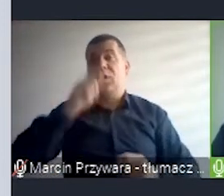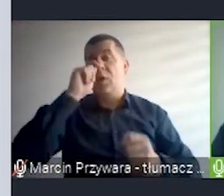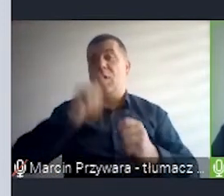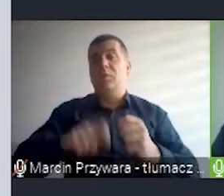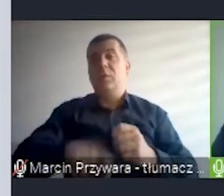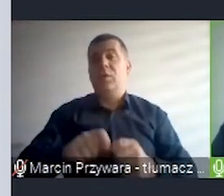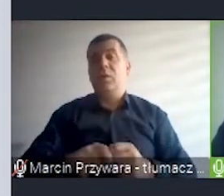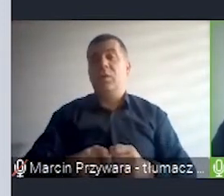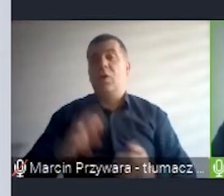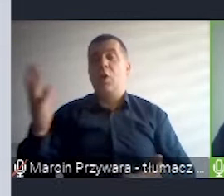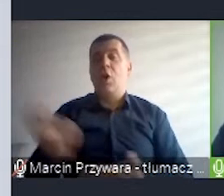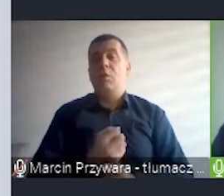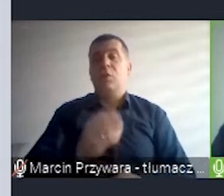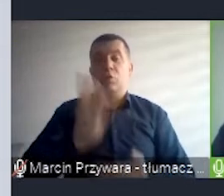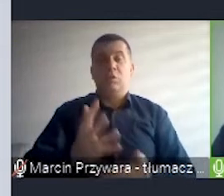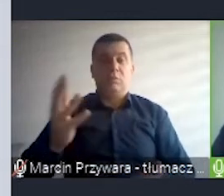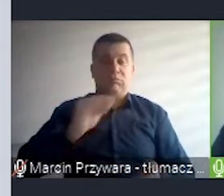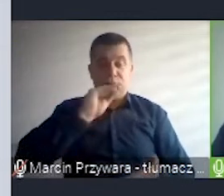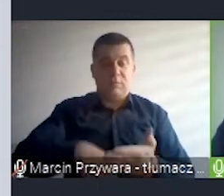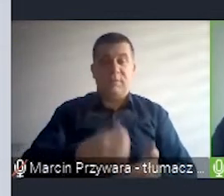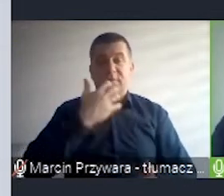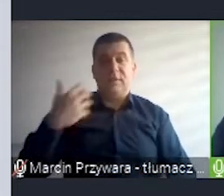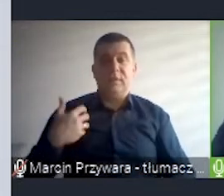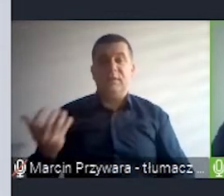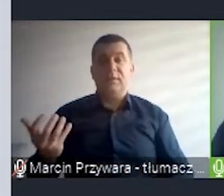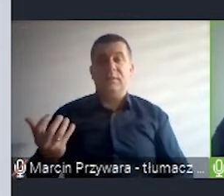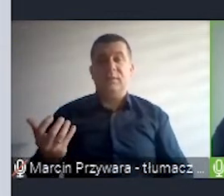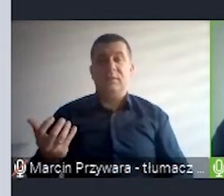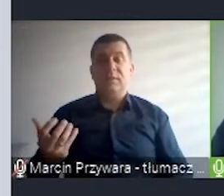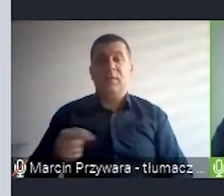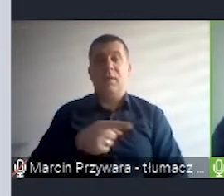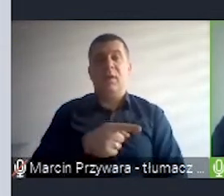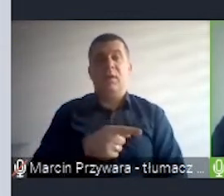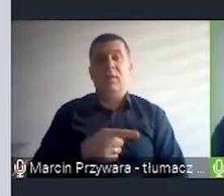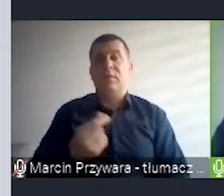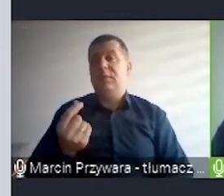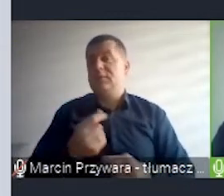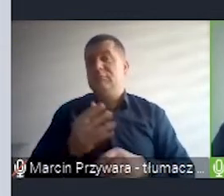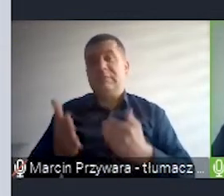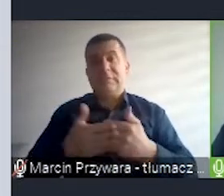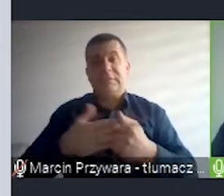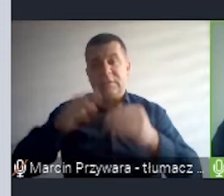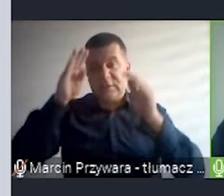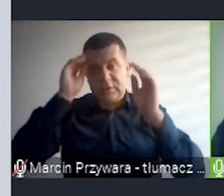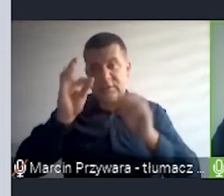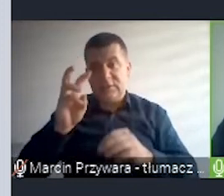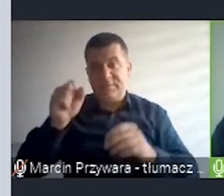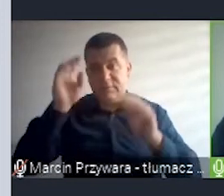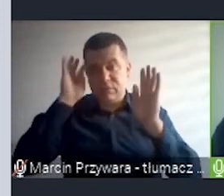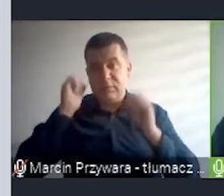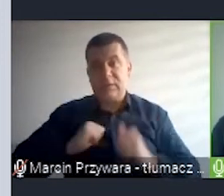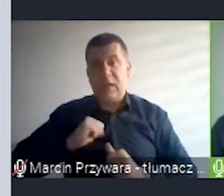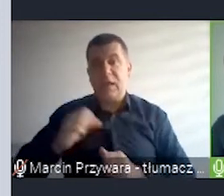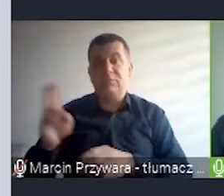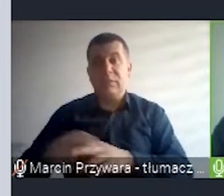którego odbiór potwierdziły dużo wcześniej. No i powiedziałbym, dziewczyny mało nie osiwiały, czekając aż on dostarczy